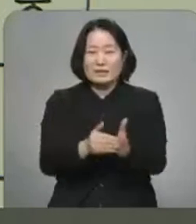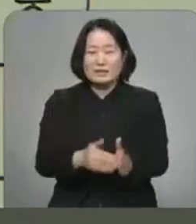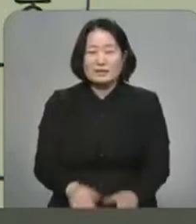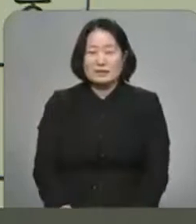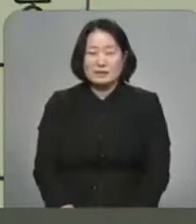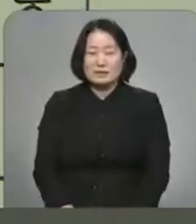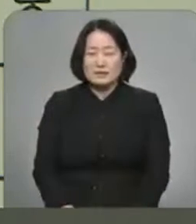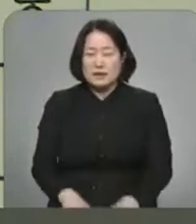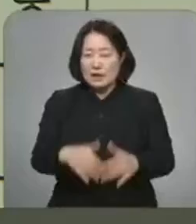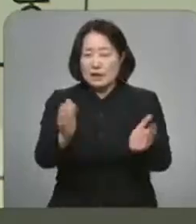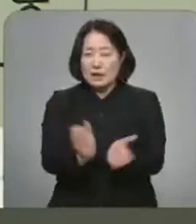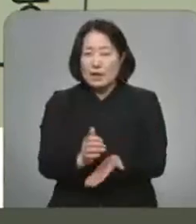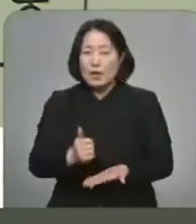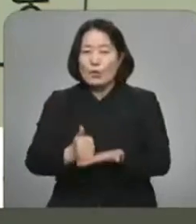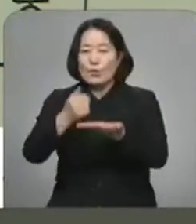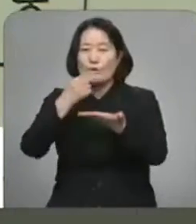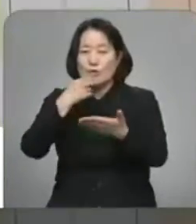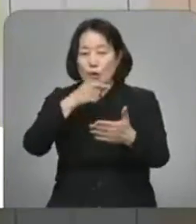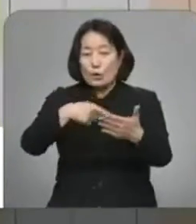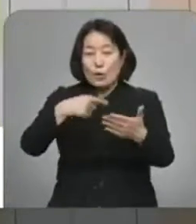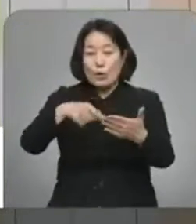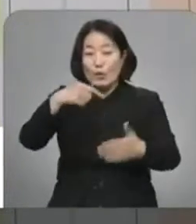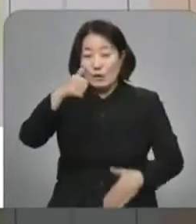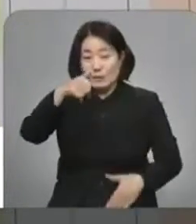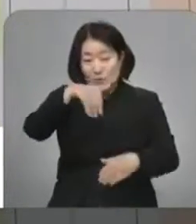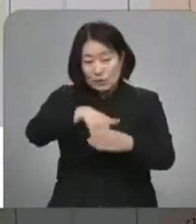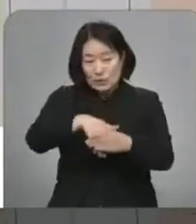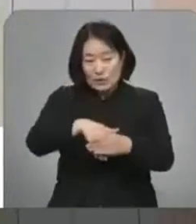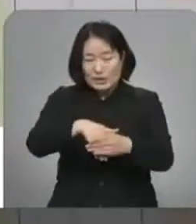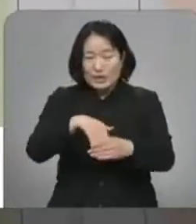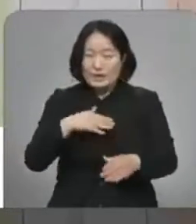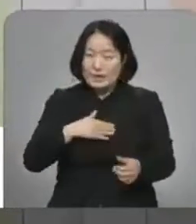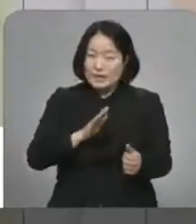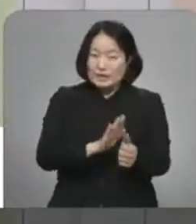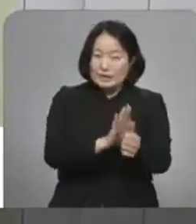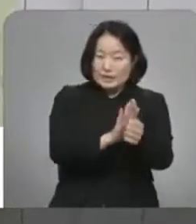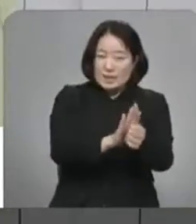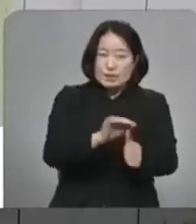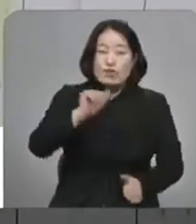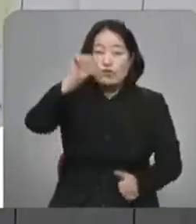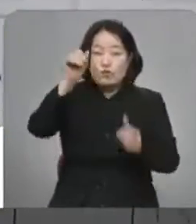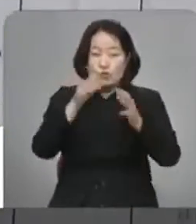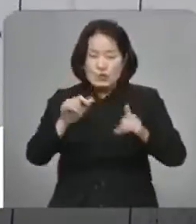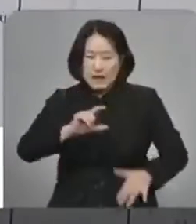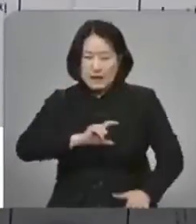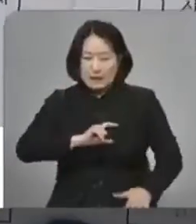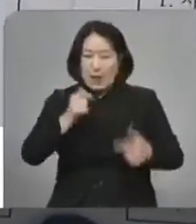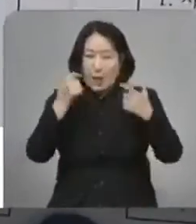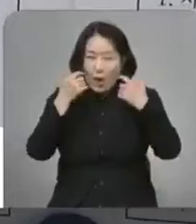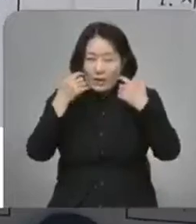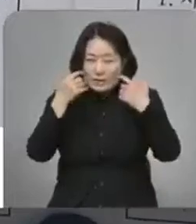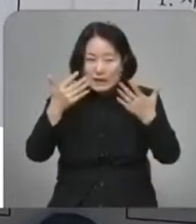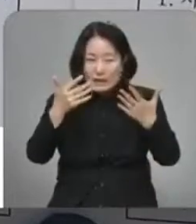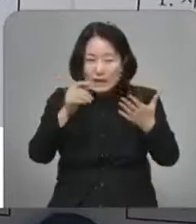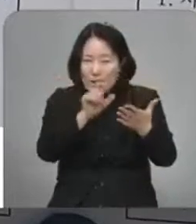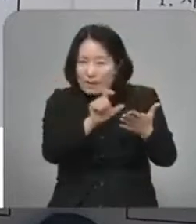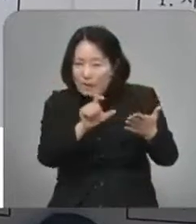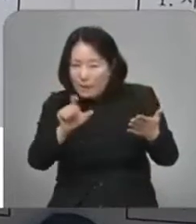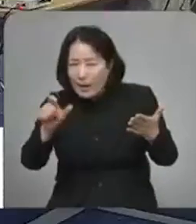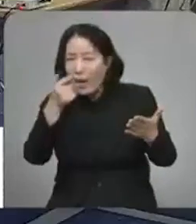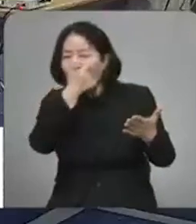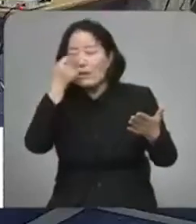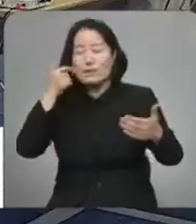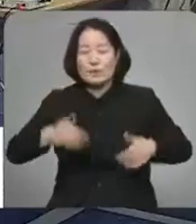정당 공천이 없는 강원도 교육감 선거의 경우 자신이 지지하는 후보의 이름이 어디에 있는지 정확하게 확인해서 투표를 해야